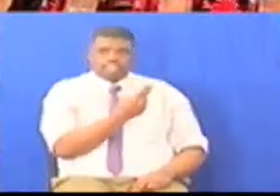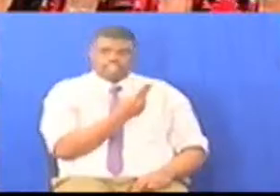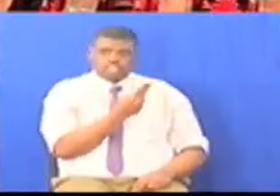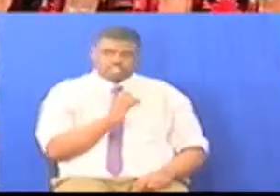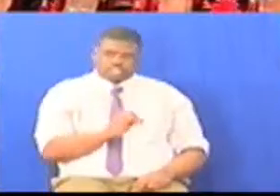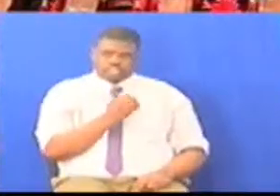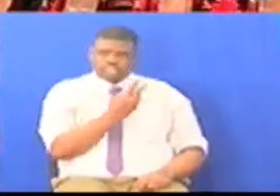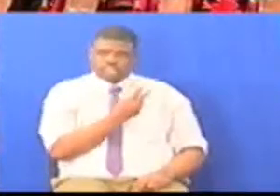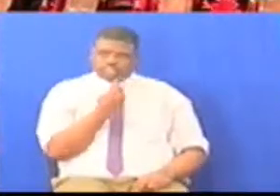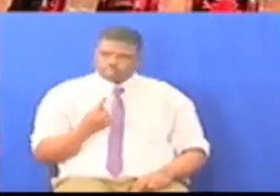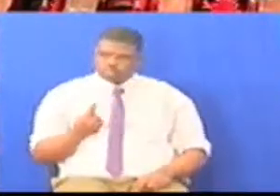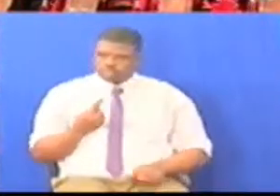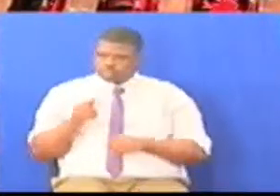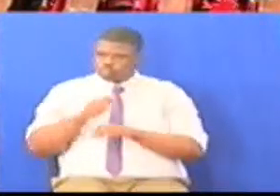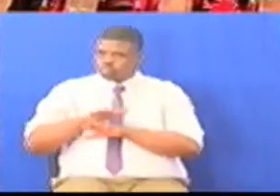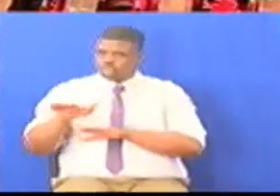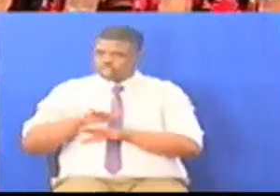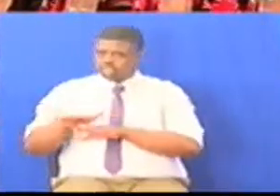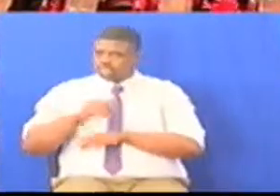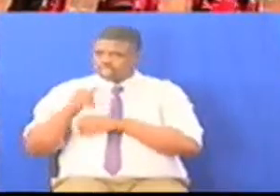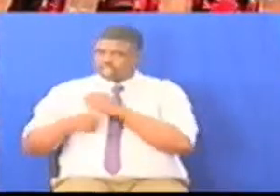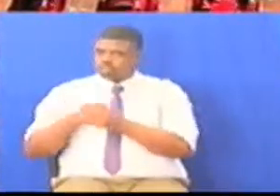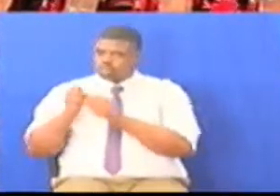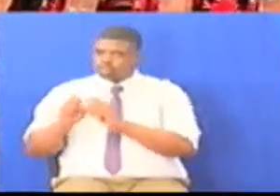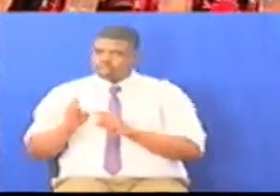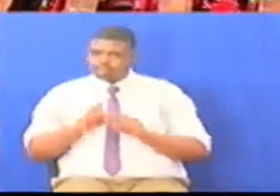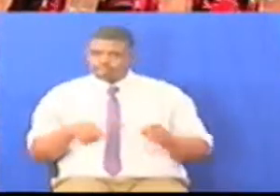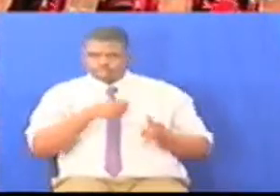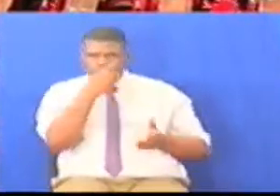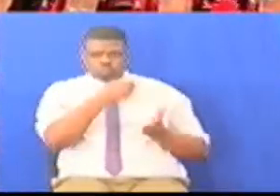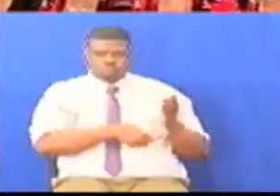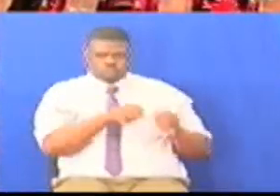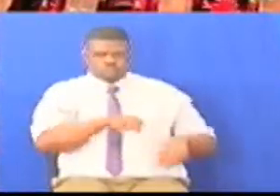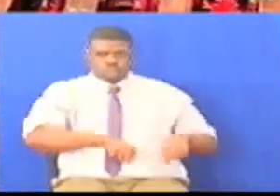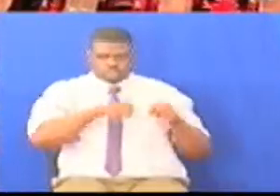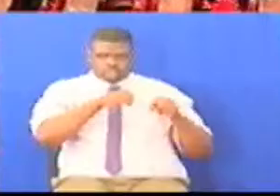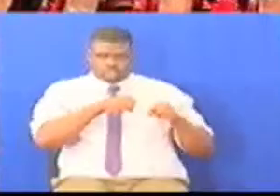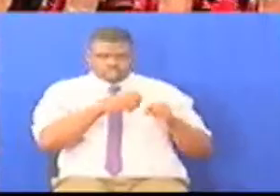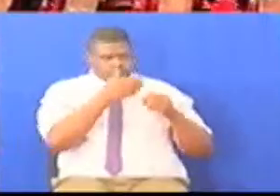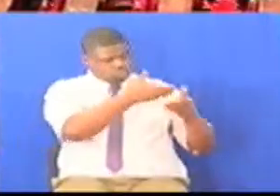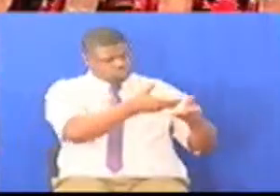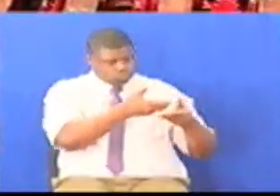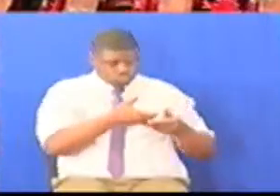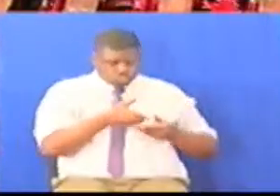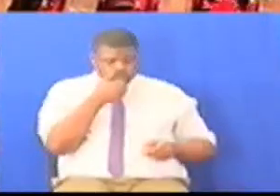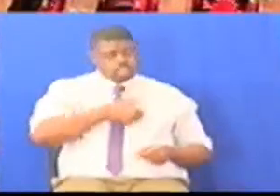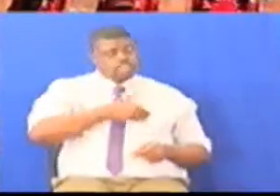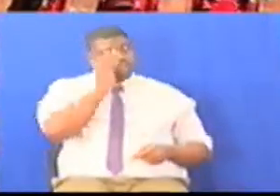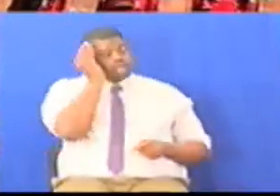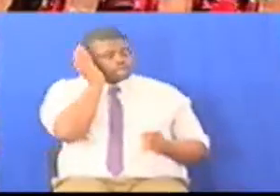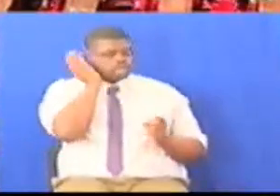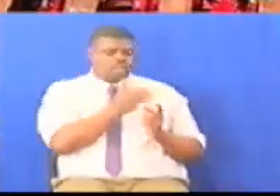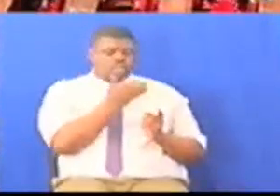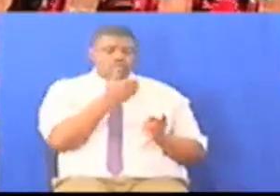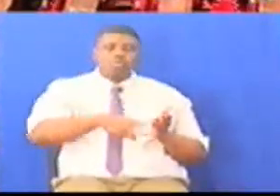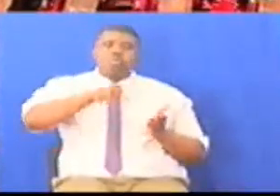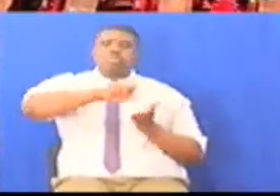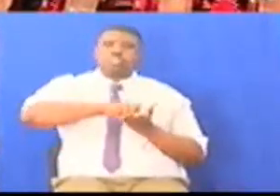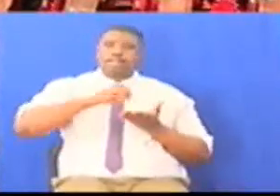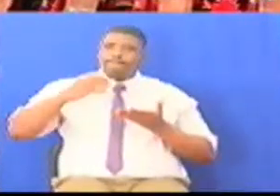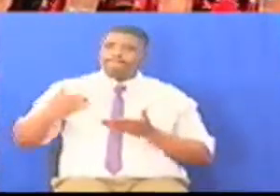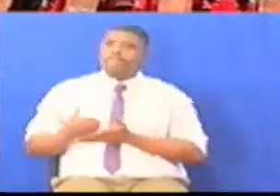2020-2021 na kuelezea hatua mbalimbali za kodi za kiutawala zitakazochukuliwa na serikali zenye lengo la kuongeza